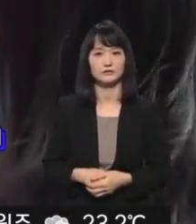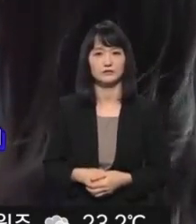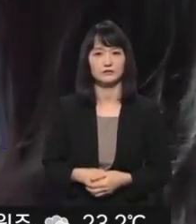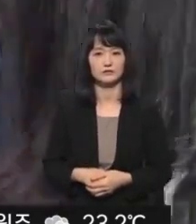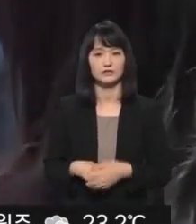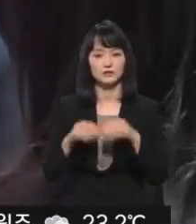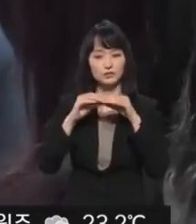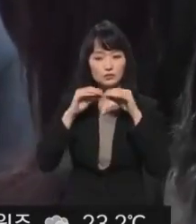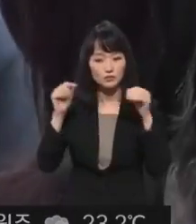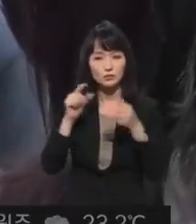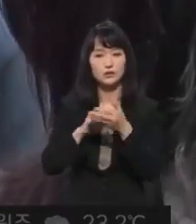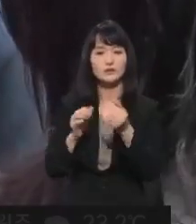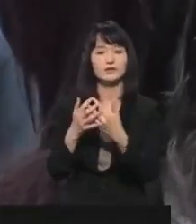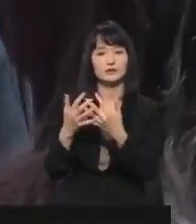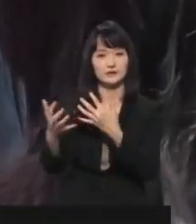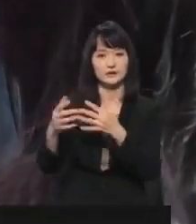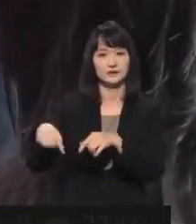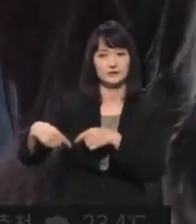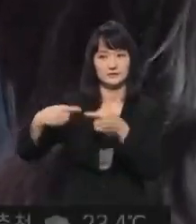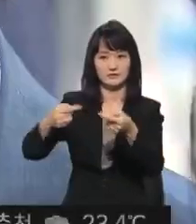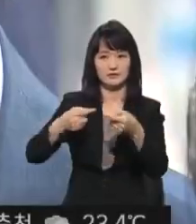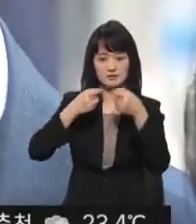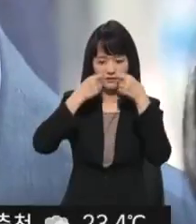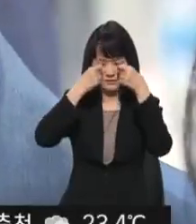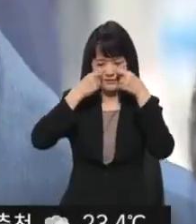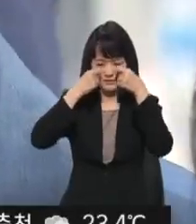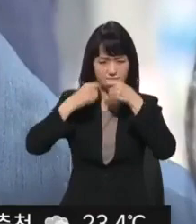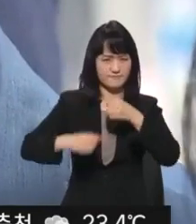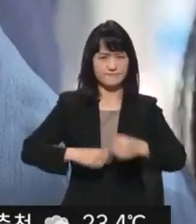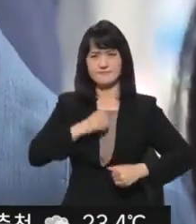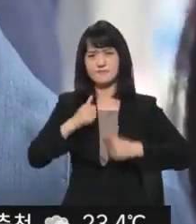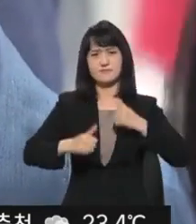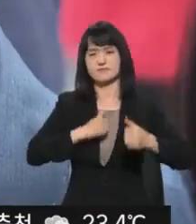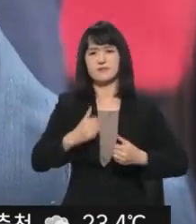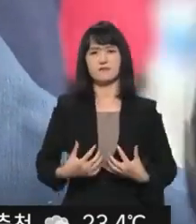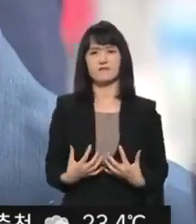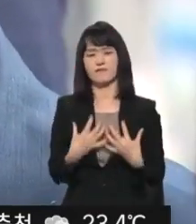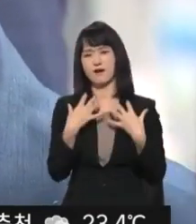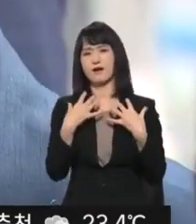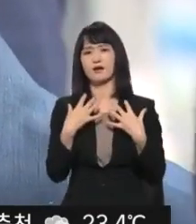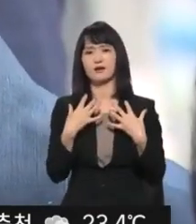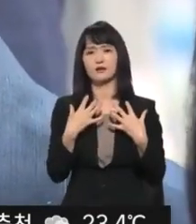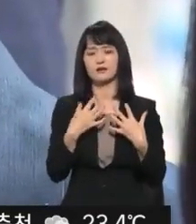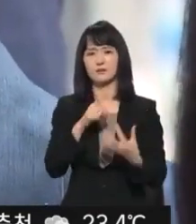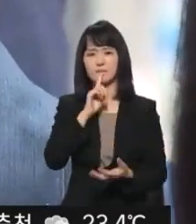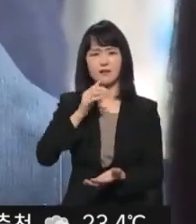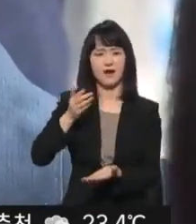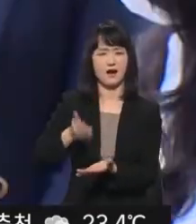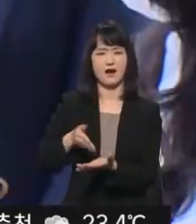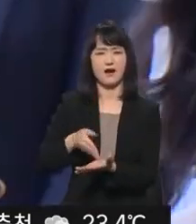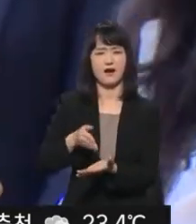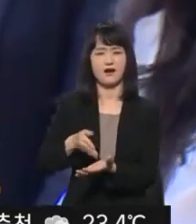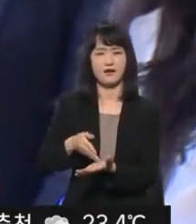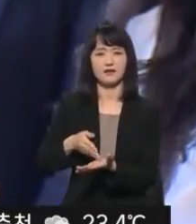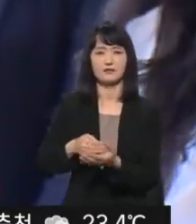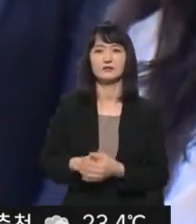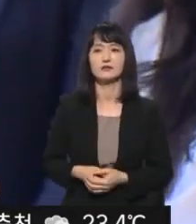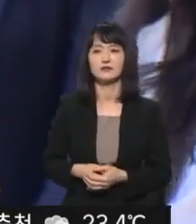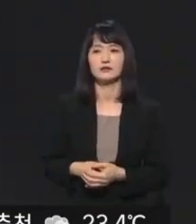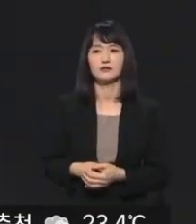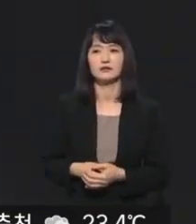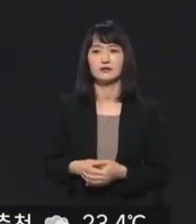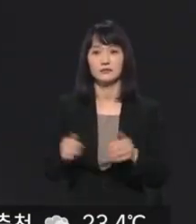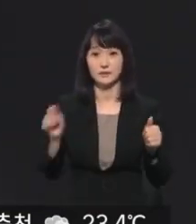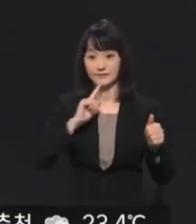그때 나와서 굉장히 이제 그 울분에 차 고 또 분노에 차서 격한 감정으로 여러가지 이야기 쏟아 부었고 그리고 이제 같이 옷이 창이